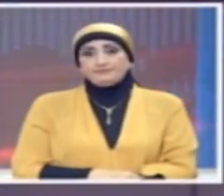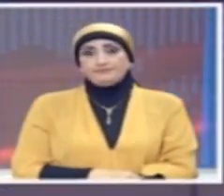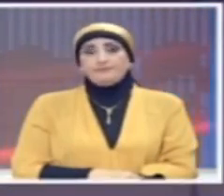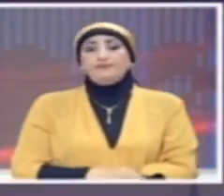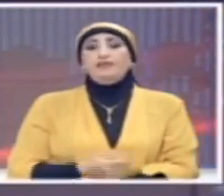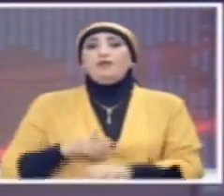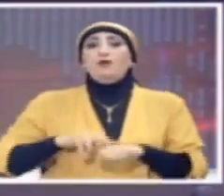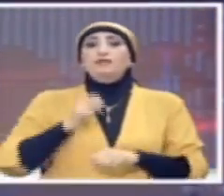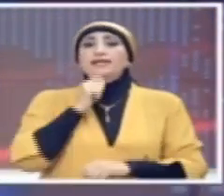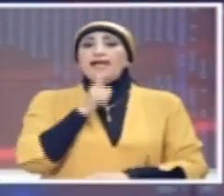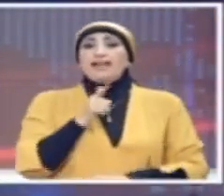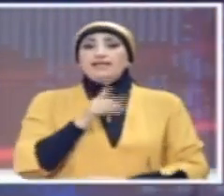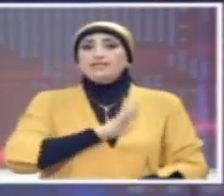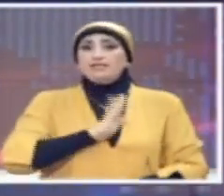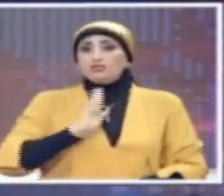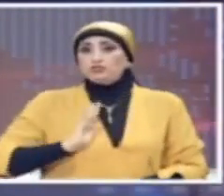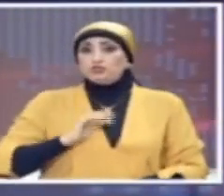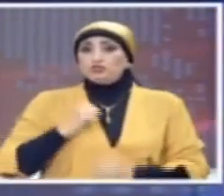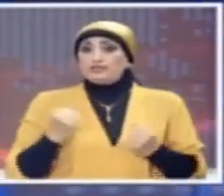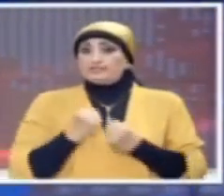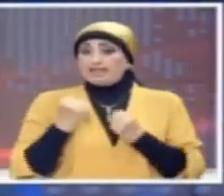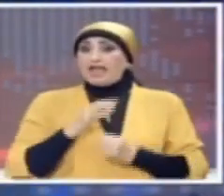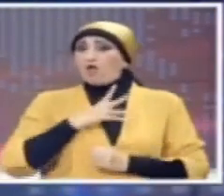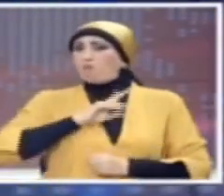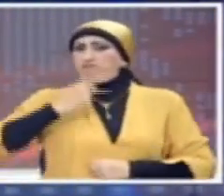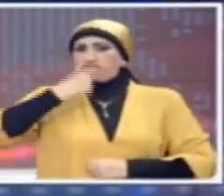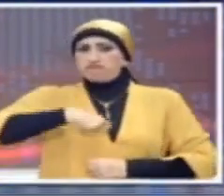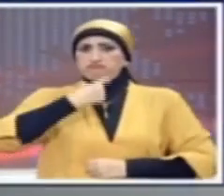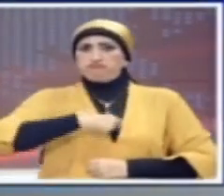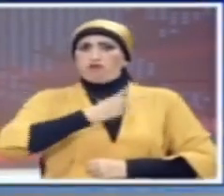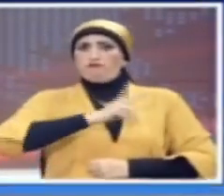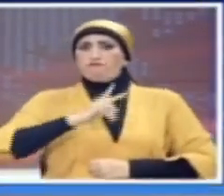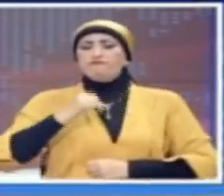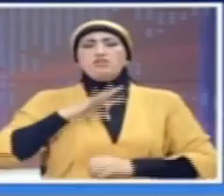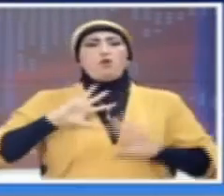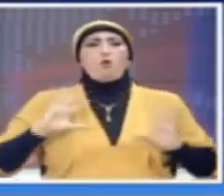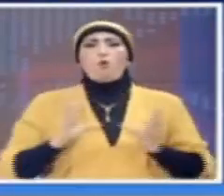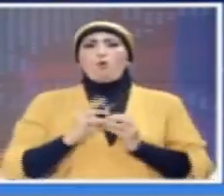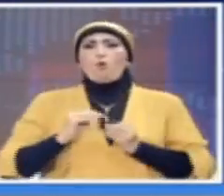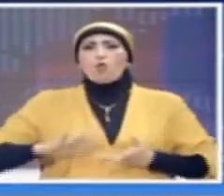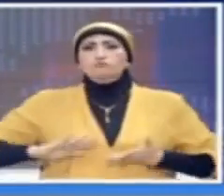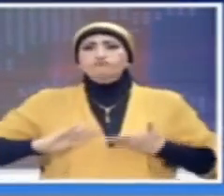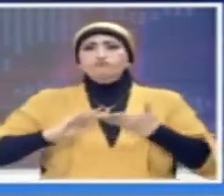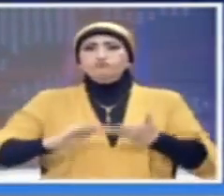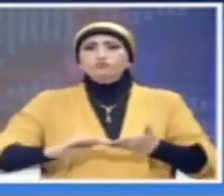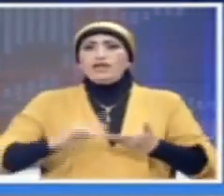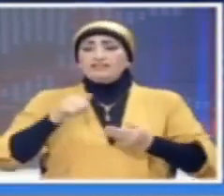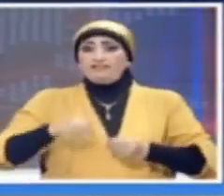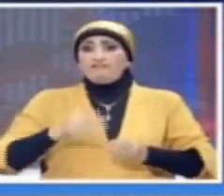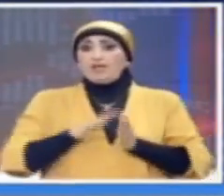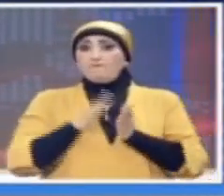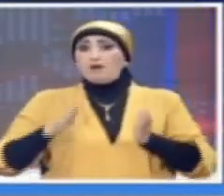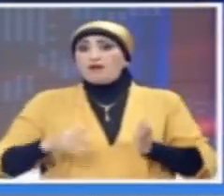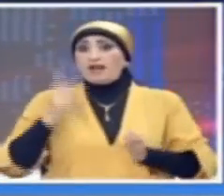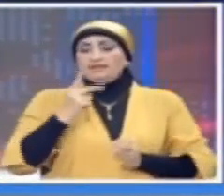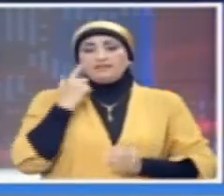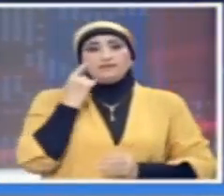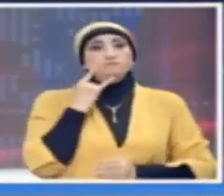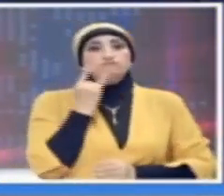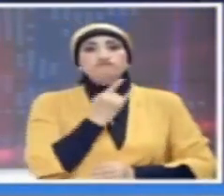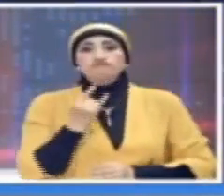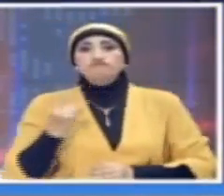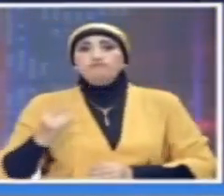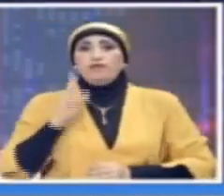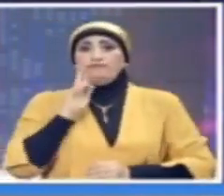هذا وقد أعلنت القوات المسلحة استعدادها بعناصرها في نطاق الجيوش الميدانية والمناطق العسكرية لتأمين المرحلة الثانية